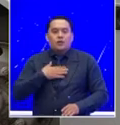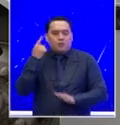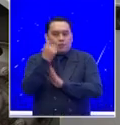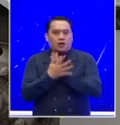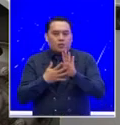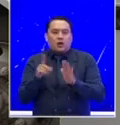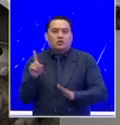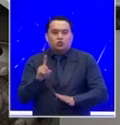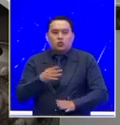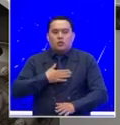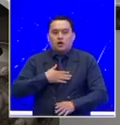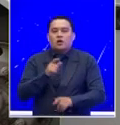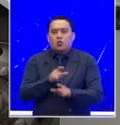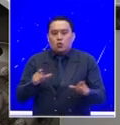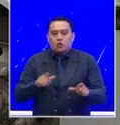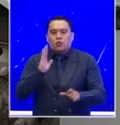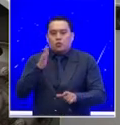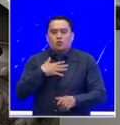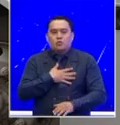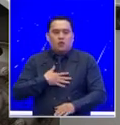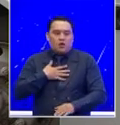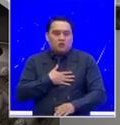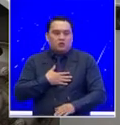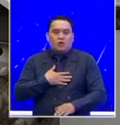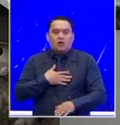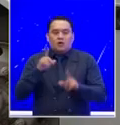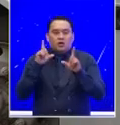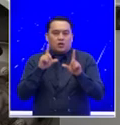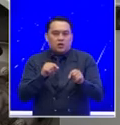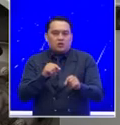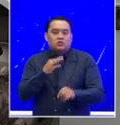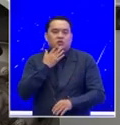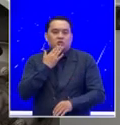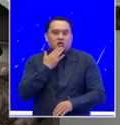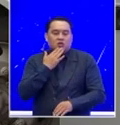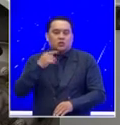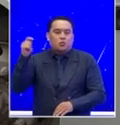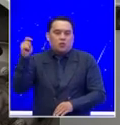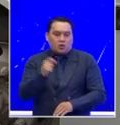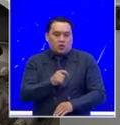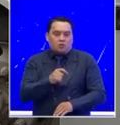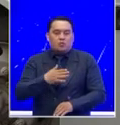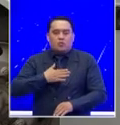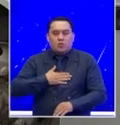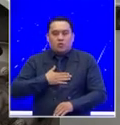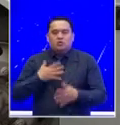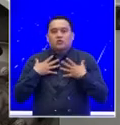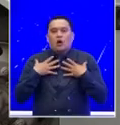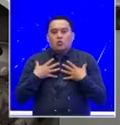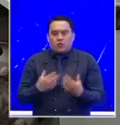понимали, что люди будут переживать за то, что мы едем за границы. Слава Аллаху, мы все были